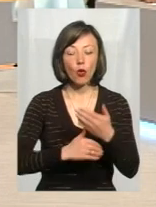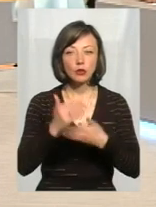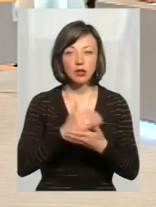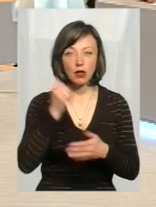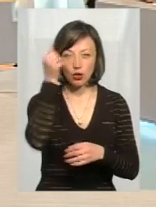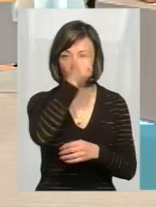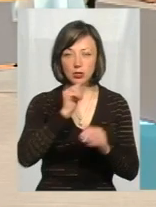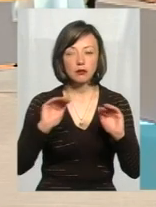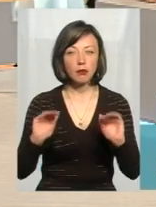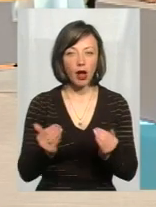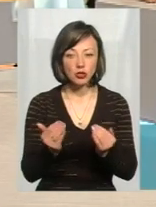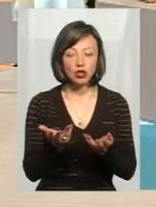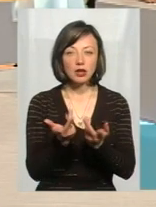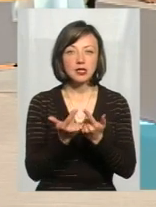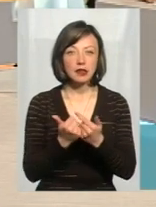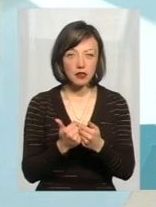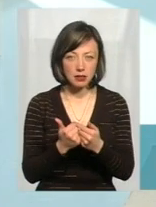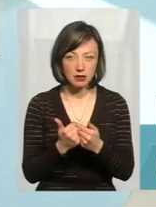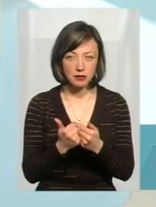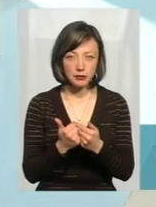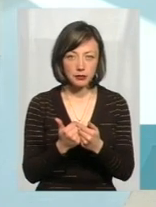роки, зменшилася частка